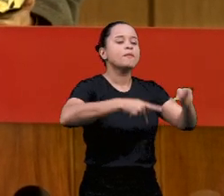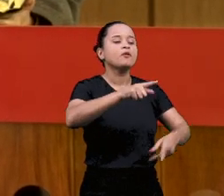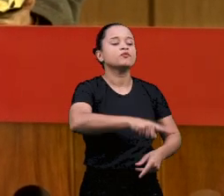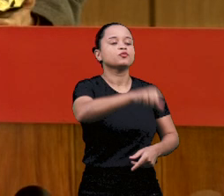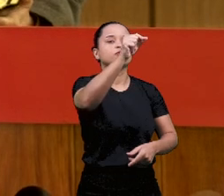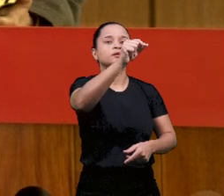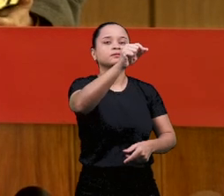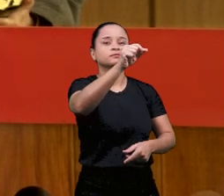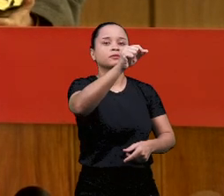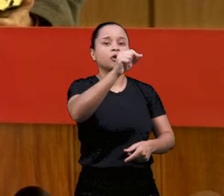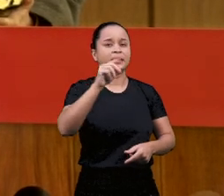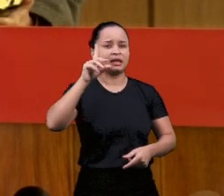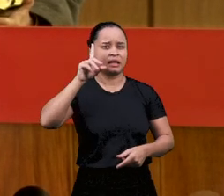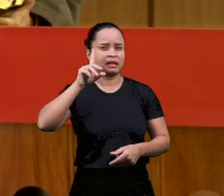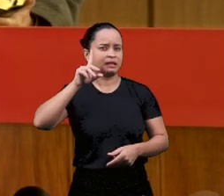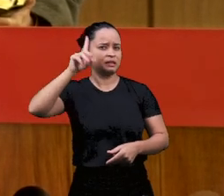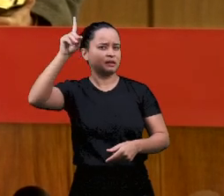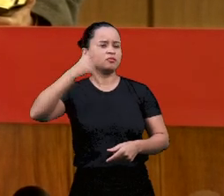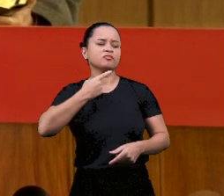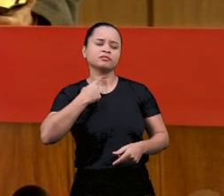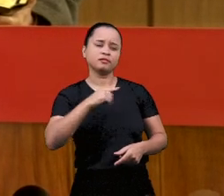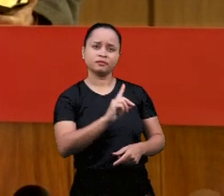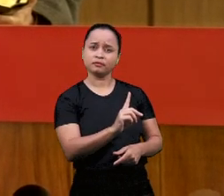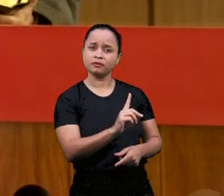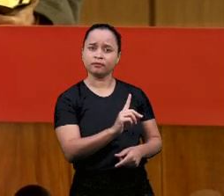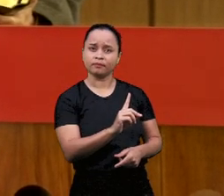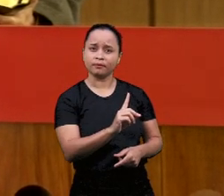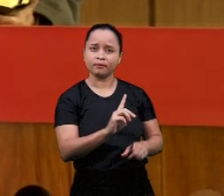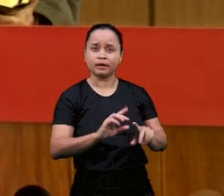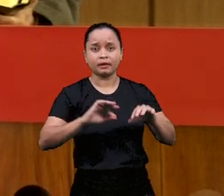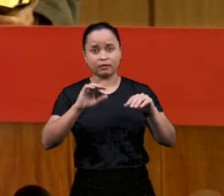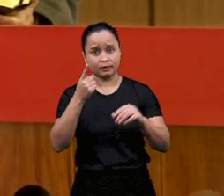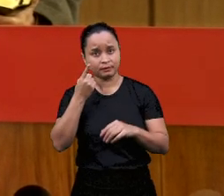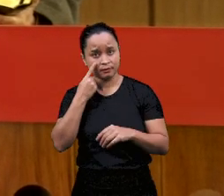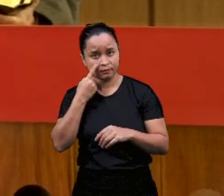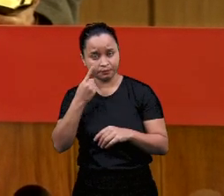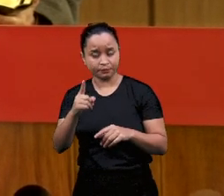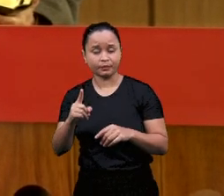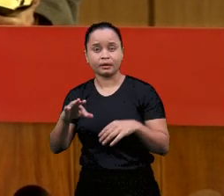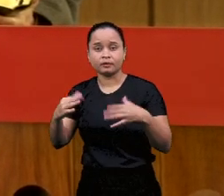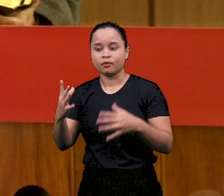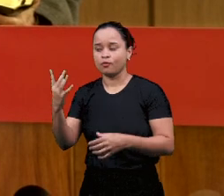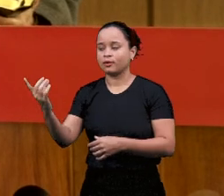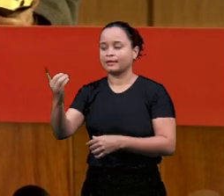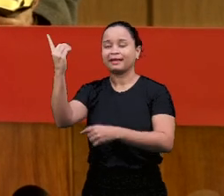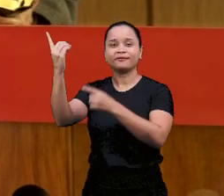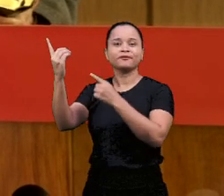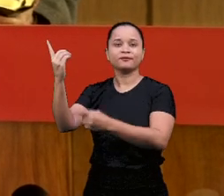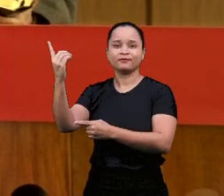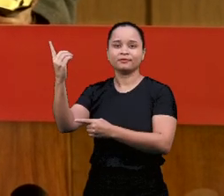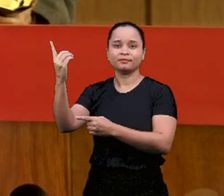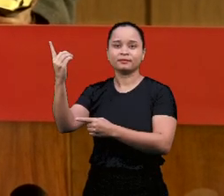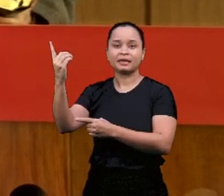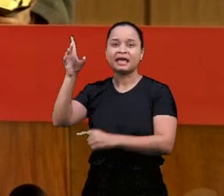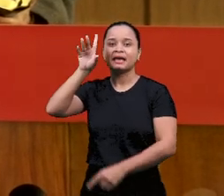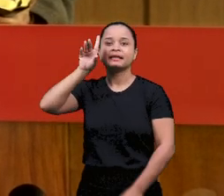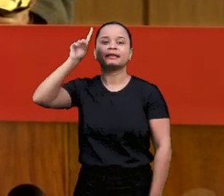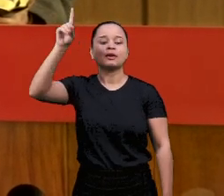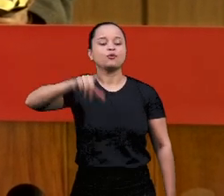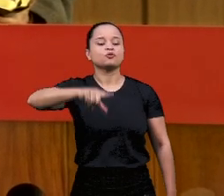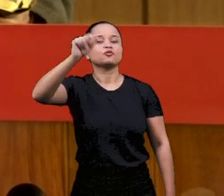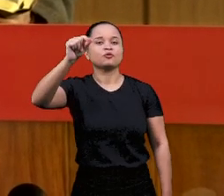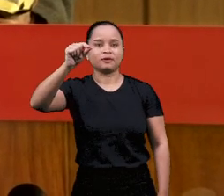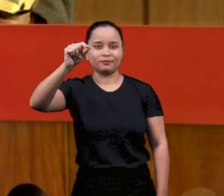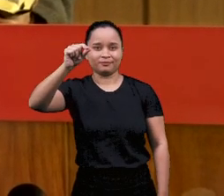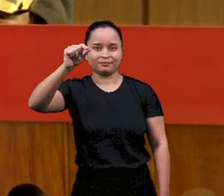Dieu. Observez, pendant que le roi David a été un roi choisi selon le cœur de Dieu. Cette expression de la sœur